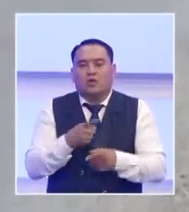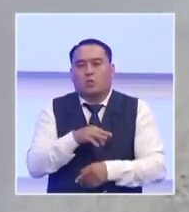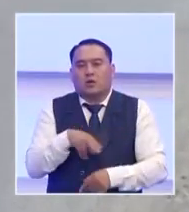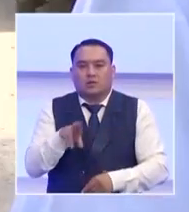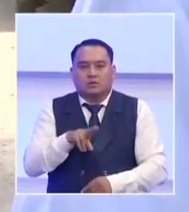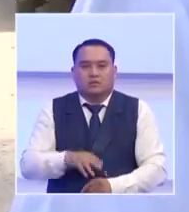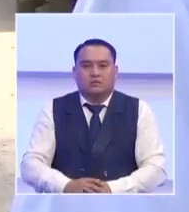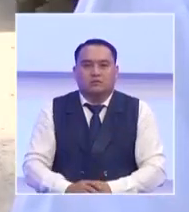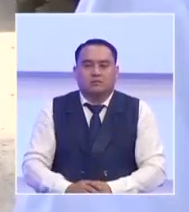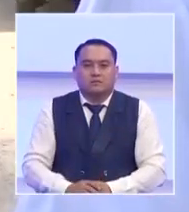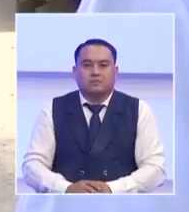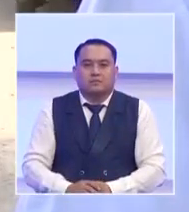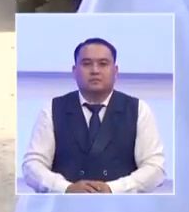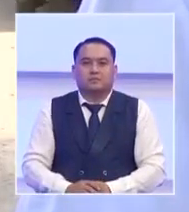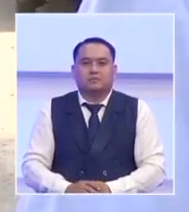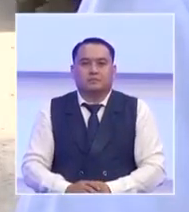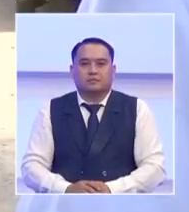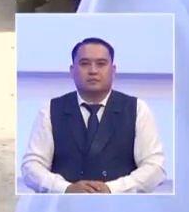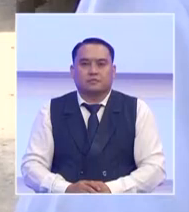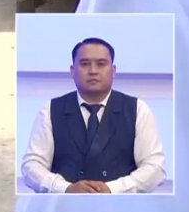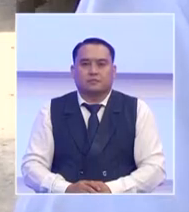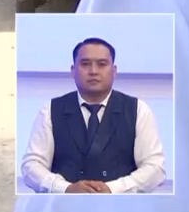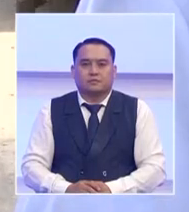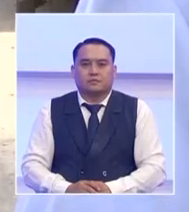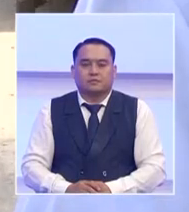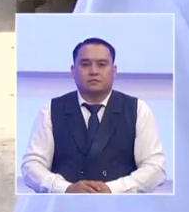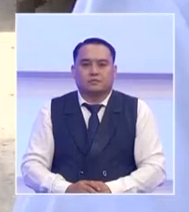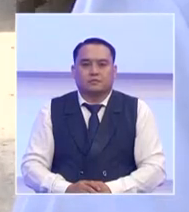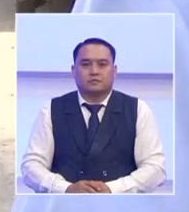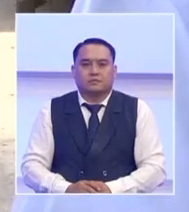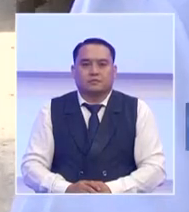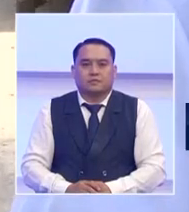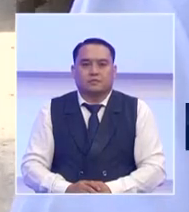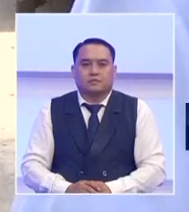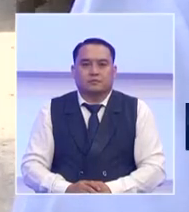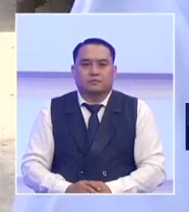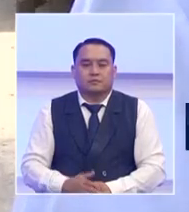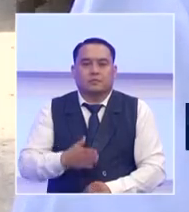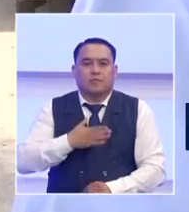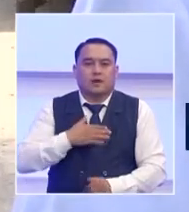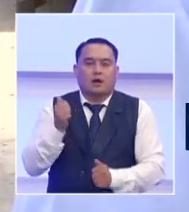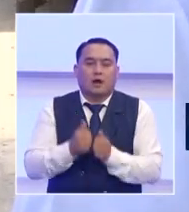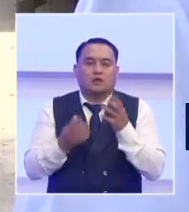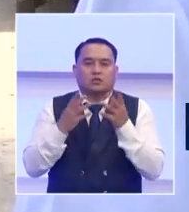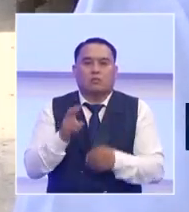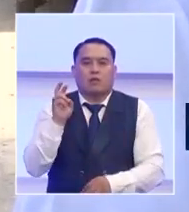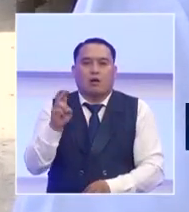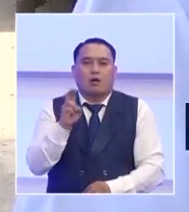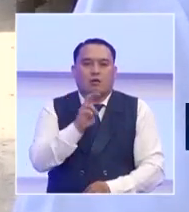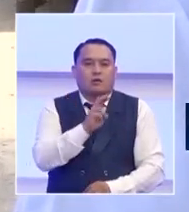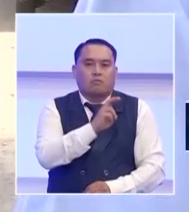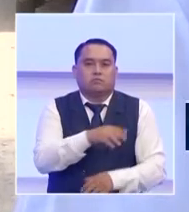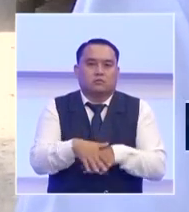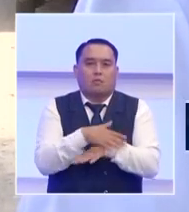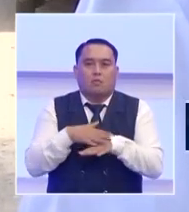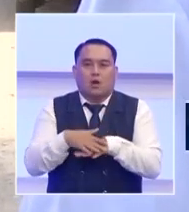далее вот скажи лир darlin' словам дона dark angel angeli розу суладор мы ежедневно обходе места массового